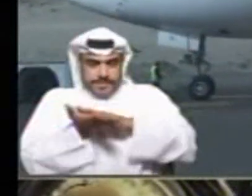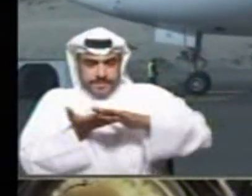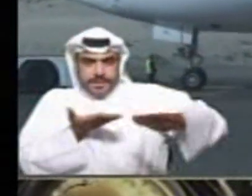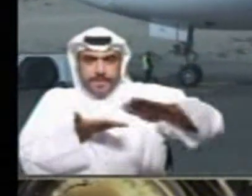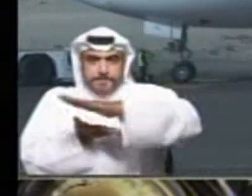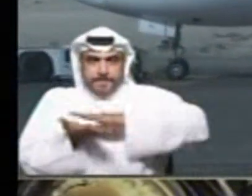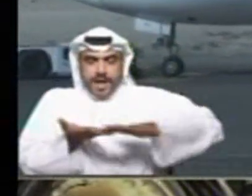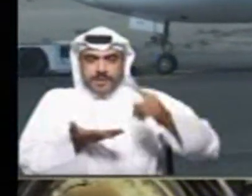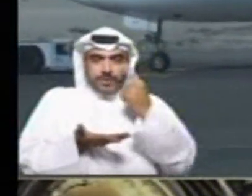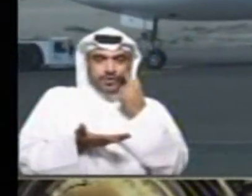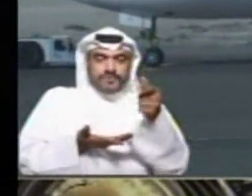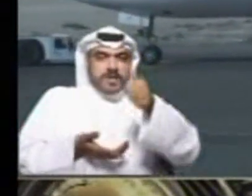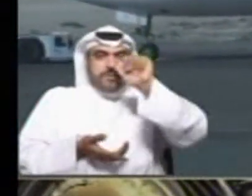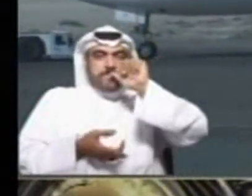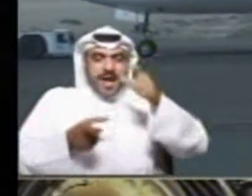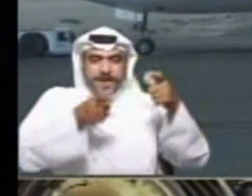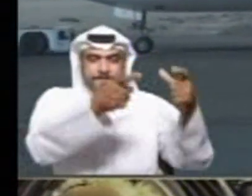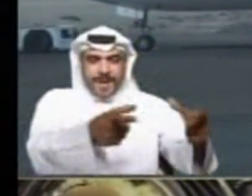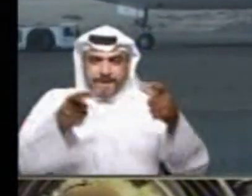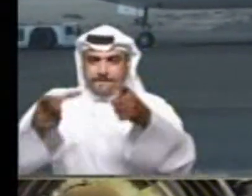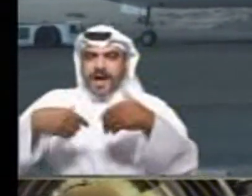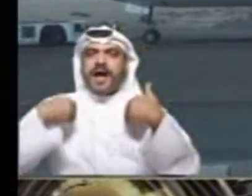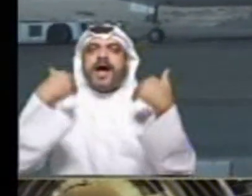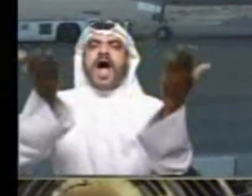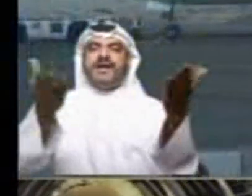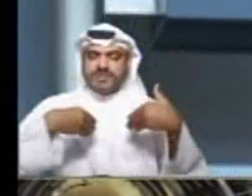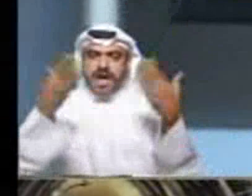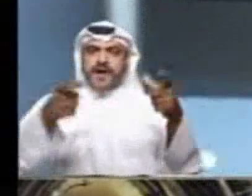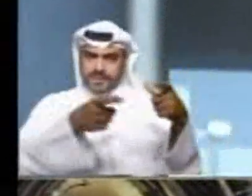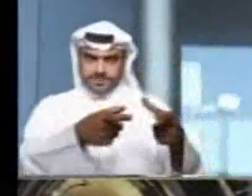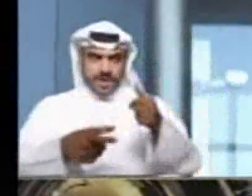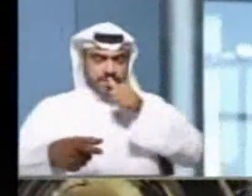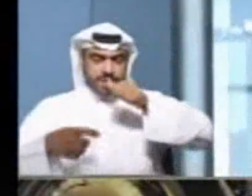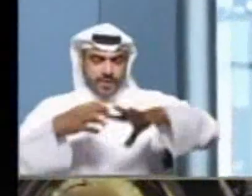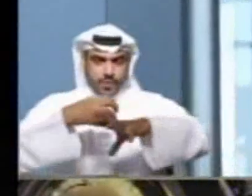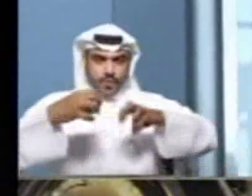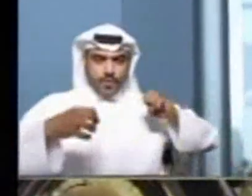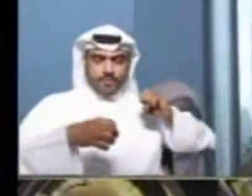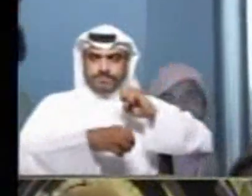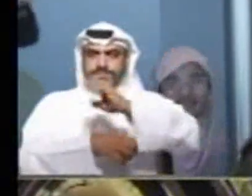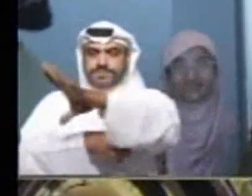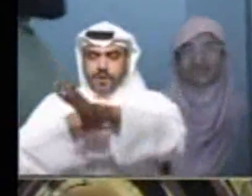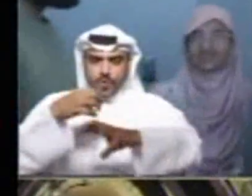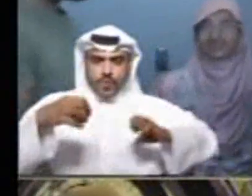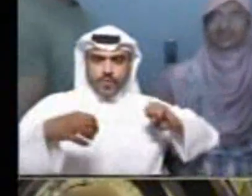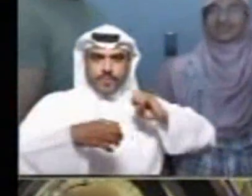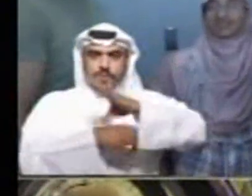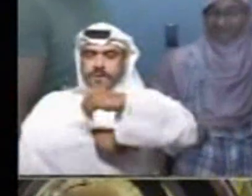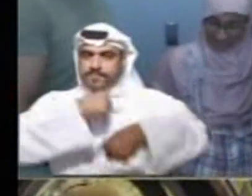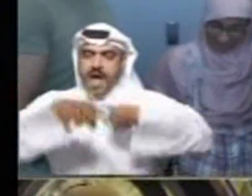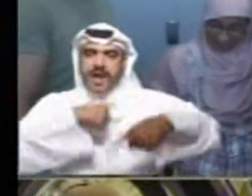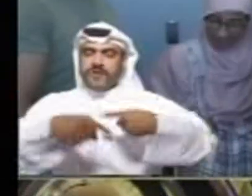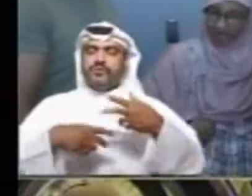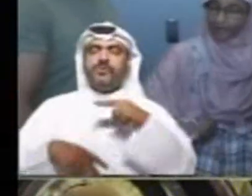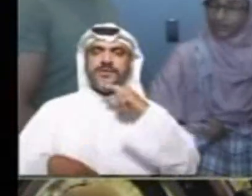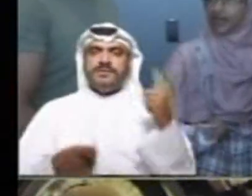الأشياء البسيطة، تجمعات المياه اللي تصير خارج المبنى، يعني نفعل خط الطوارئ ونسحب المياه أول بأول، والحركة